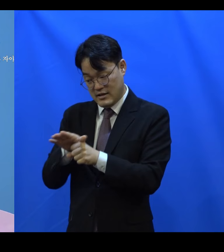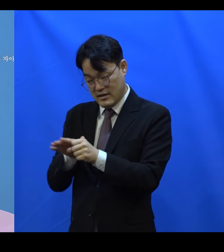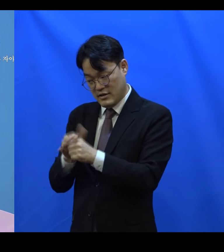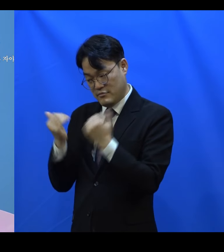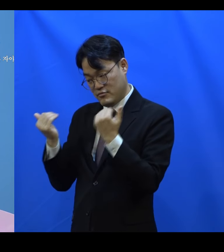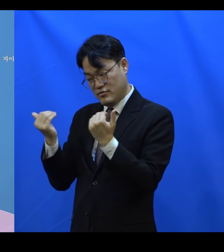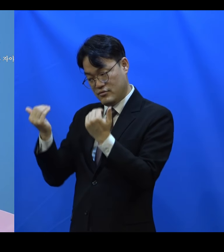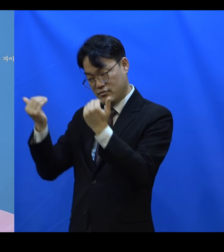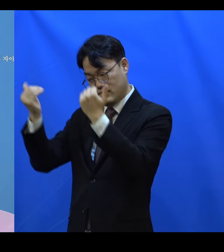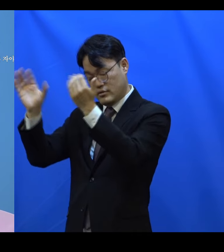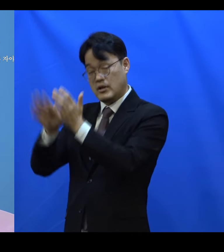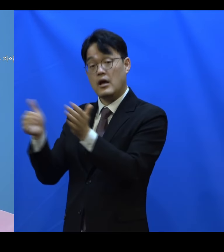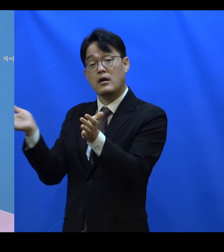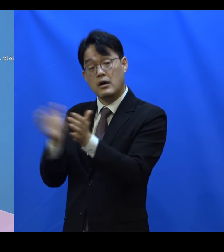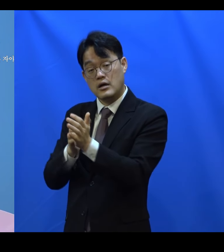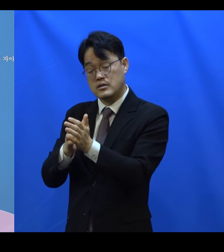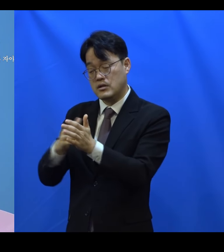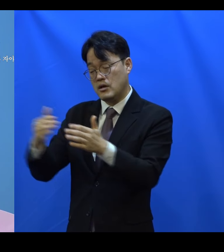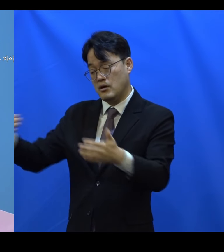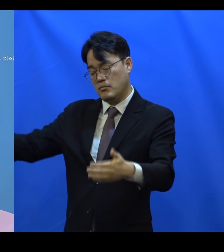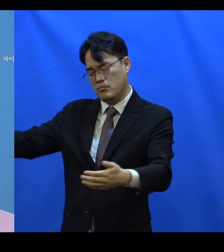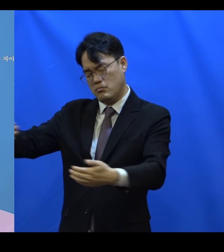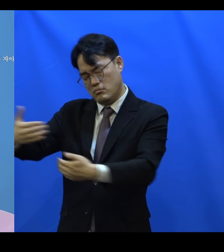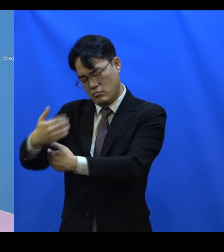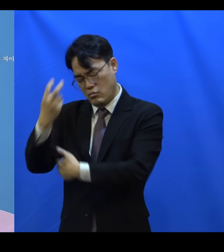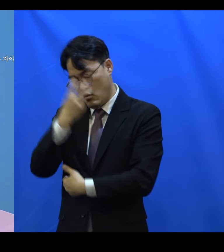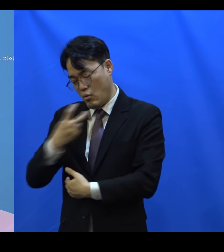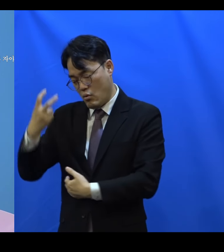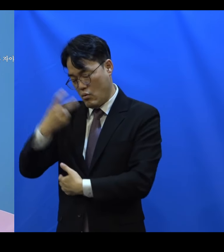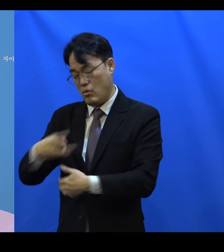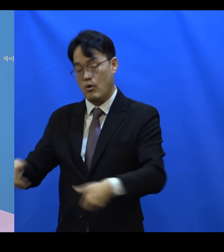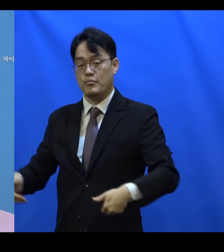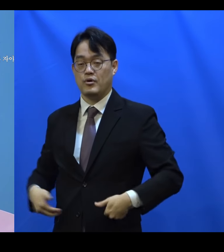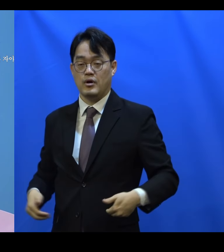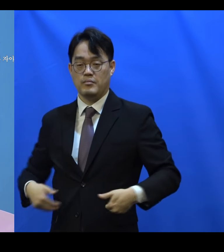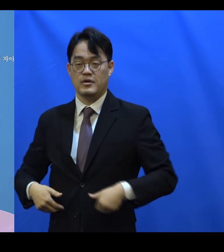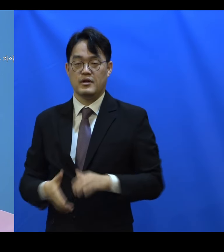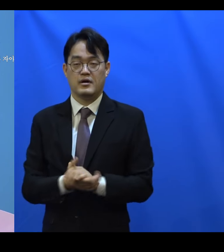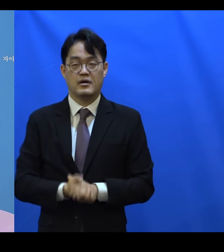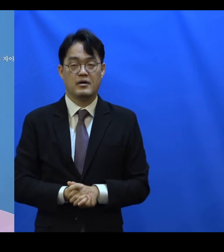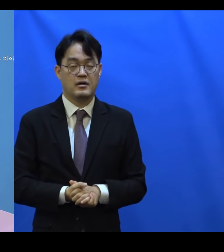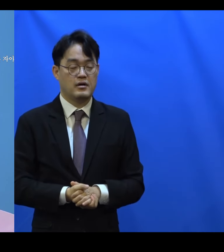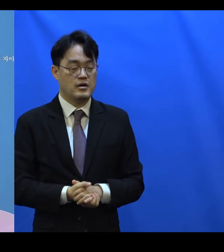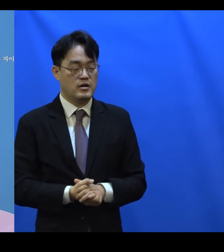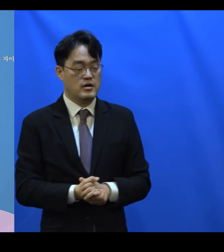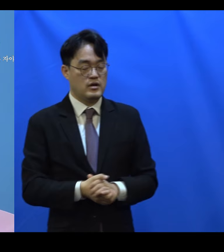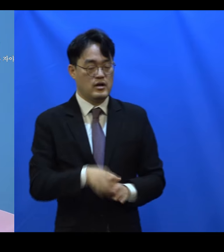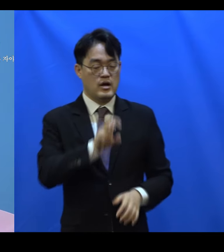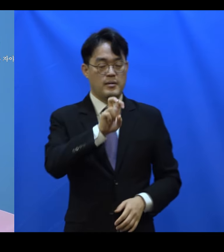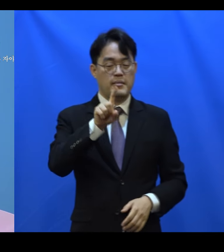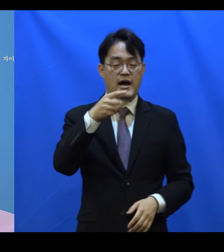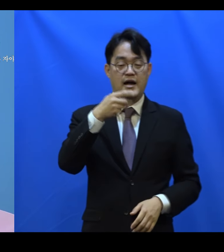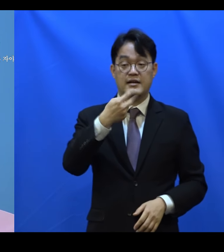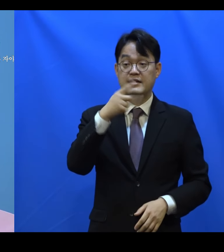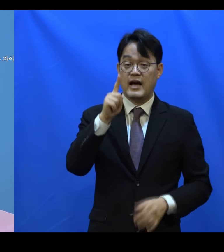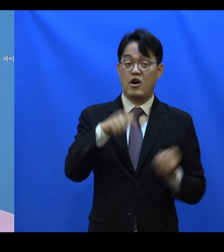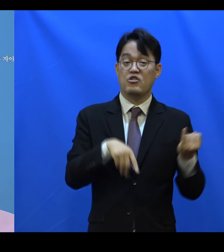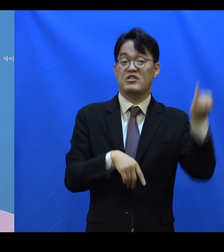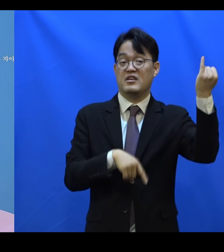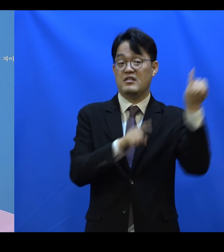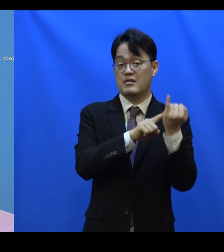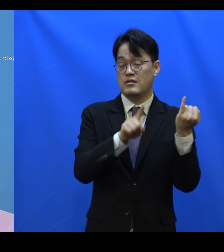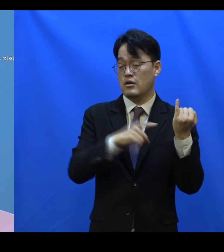보호되어져야 하는 것이죠. 여러분, 마르다는 마리아가 주님의 발치에 앉아 있는 것을 보고 질투합니다.